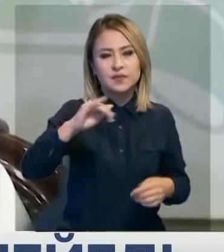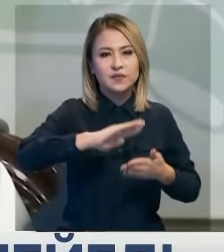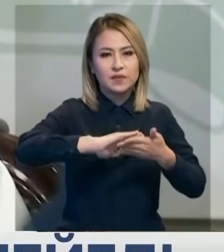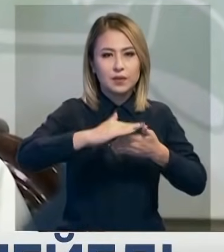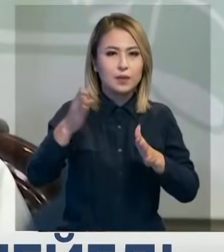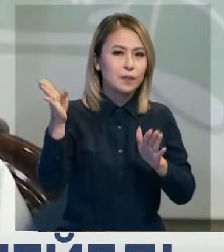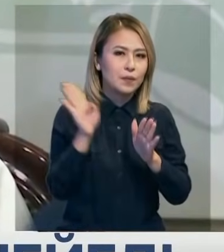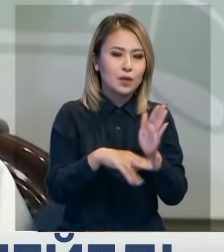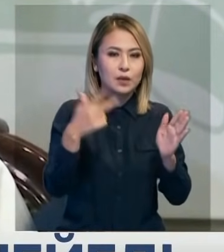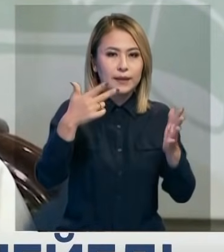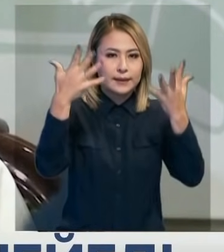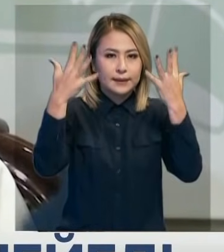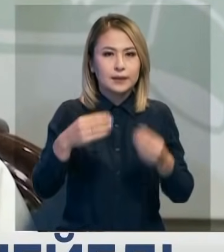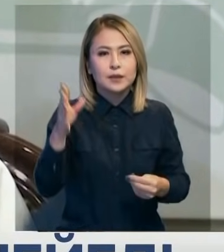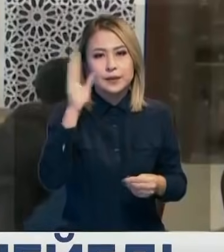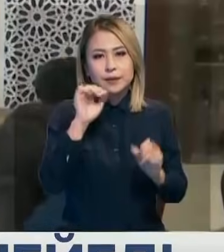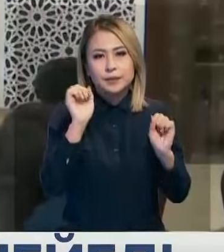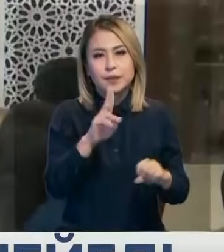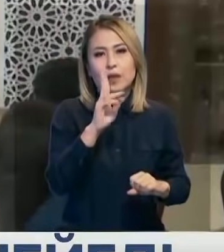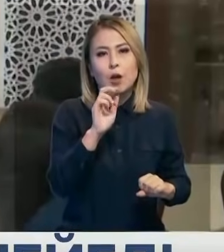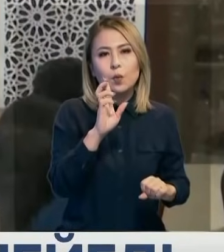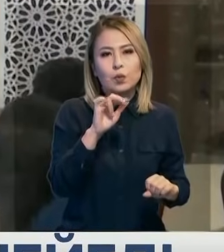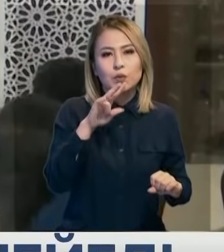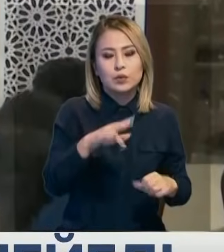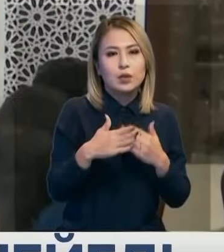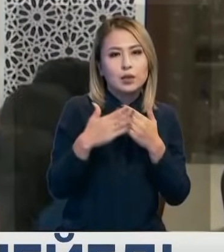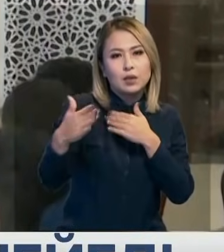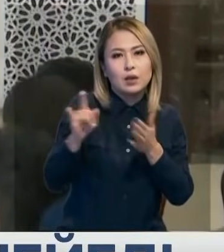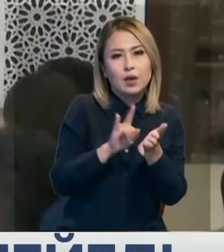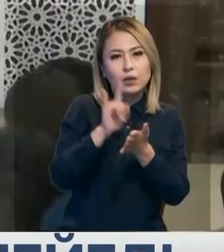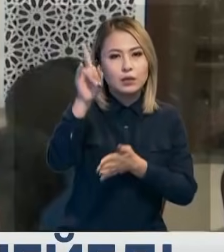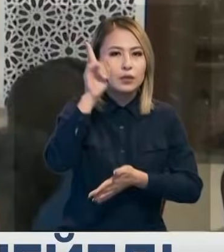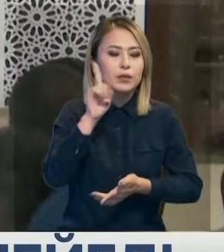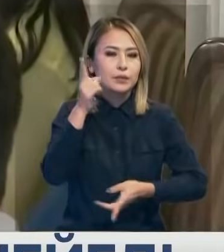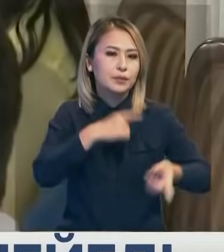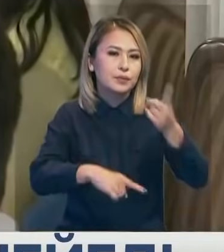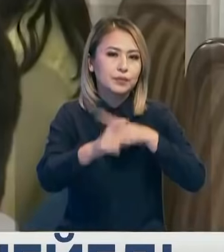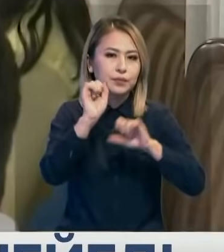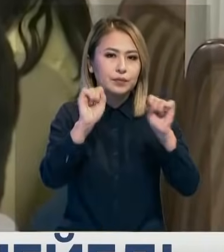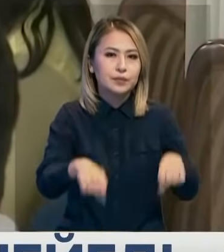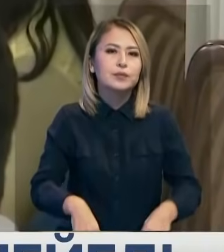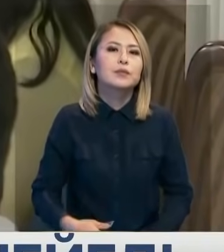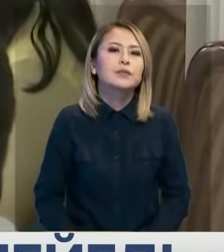Пәкістанда визасыз 30 күнге дейін жүре алады. Бұдан басқа Кабул мен арадағы әуе рейстері қайта жандануы мүмкін.